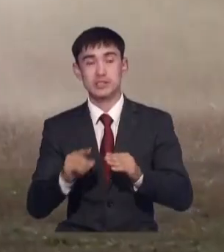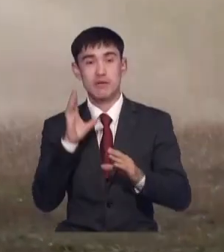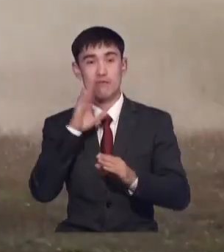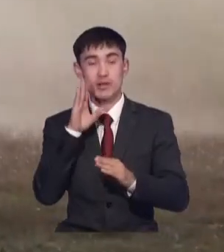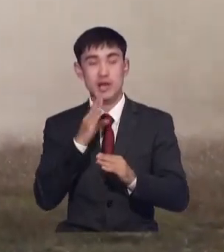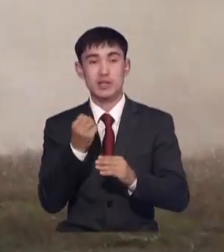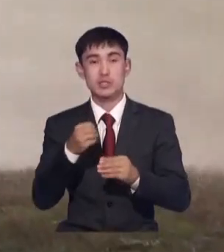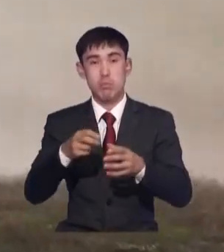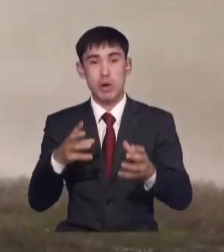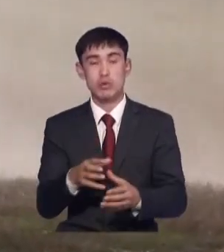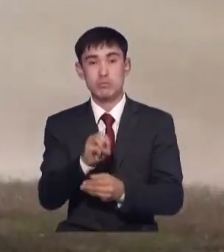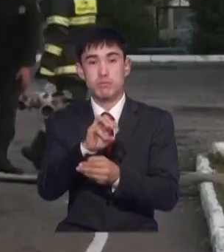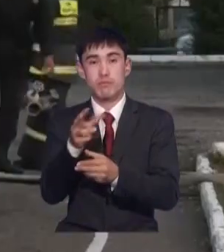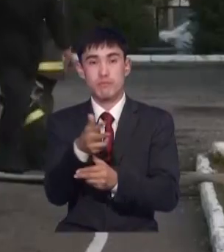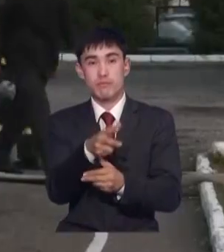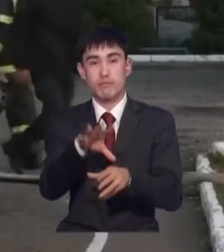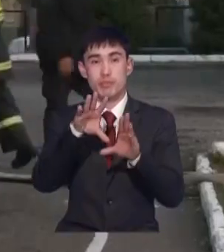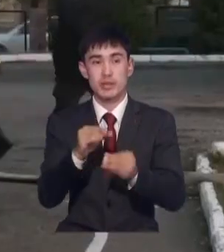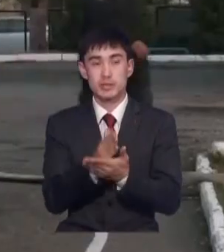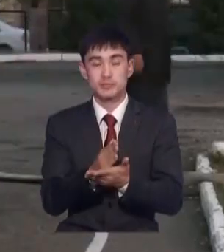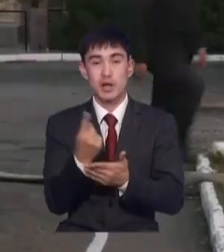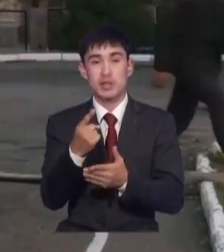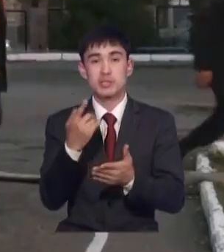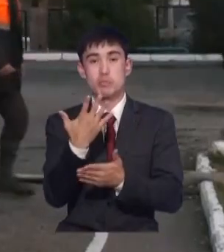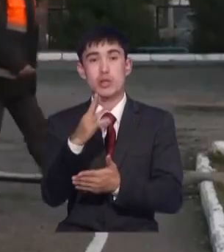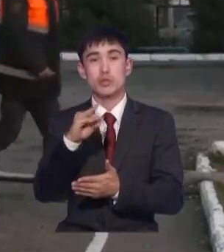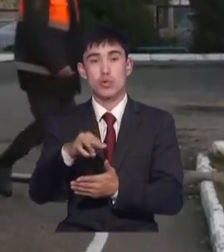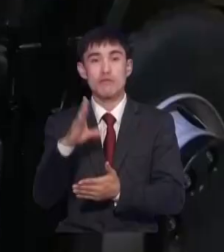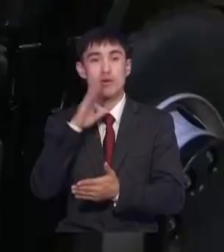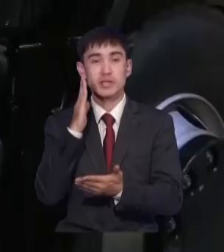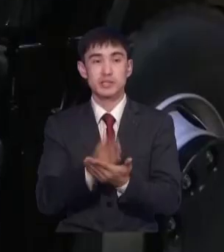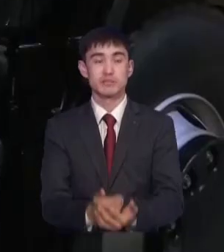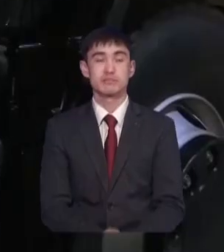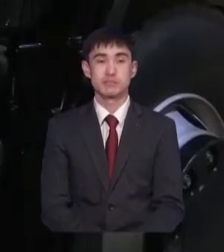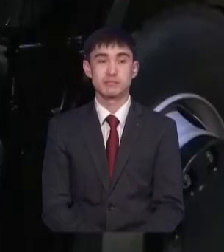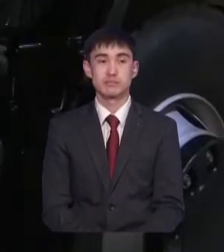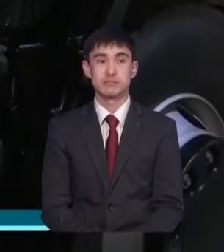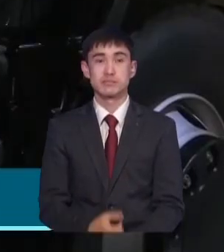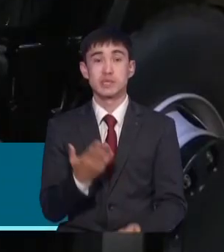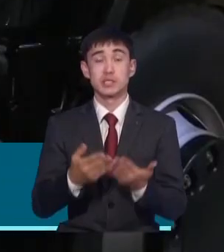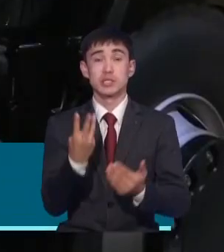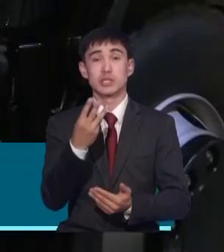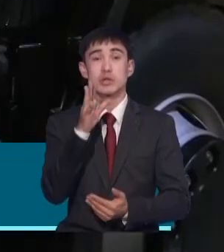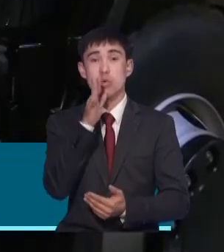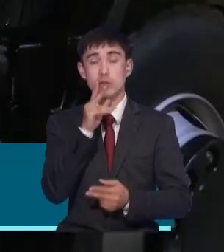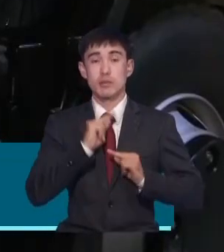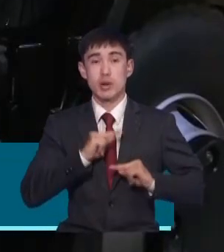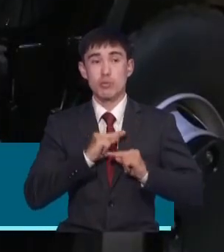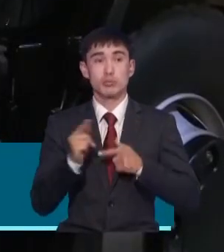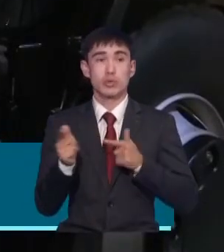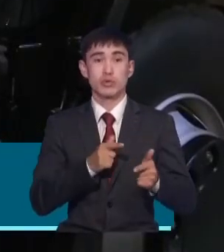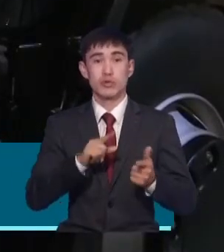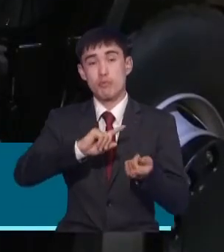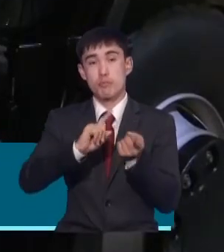а также баллоны с пеной. Отметим, одна цистерна содержит 5 тонн воды. 3 лет, если отработал, наиболее подготовлен,